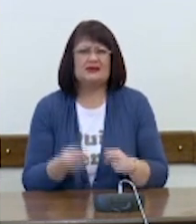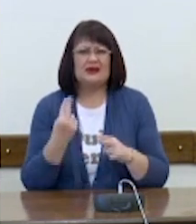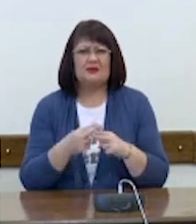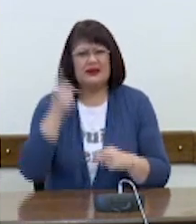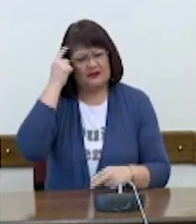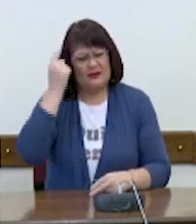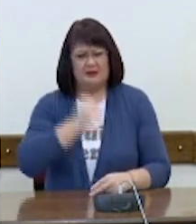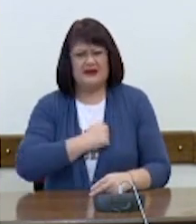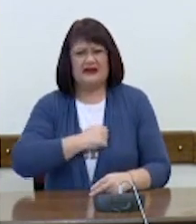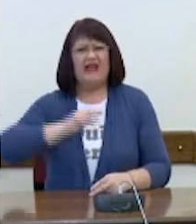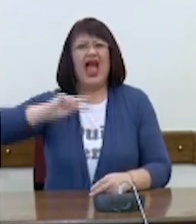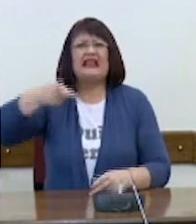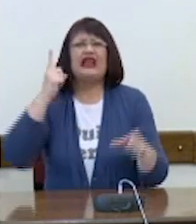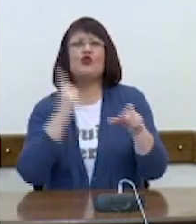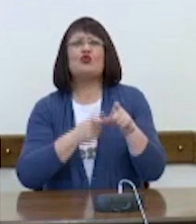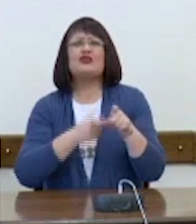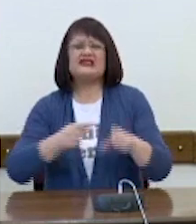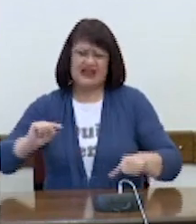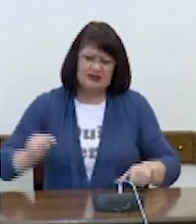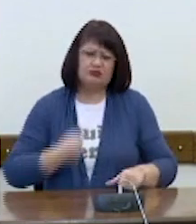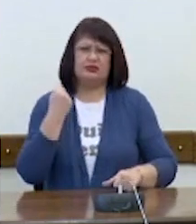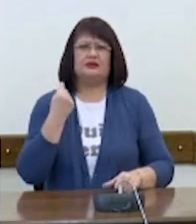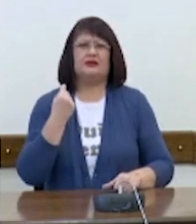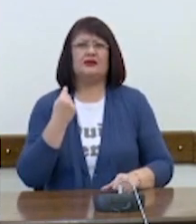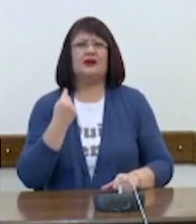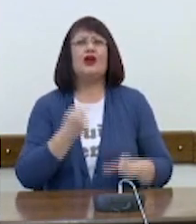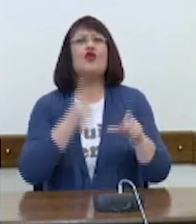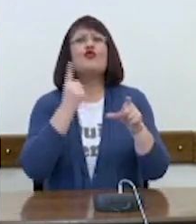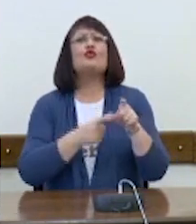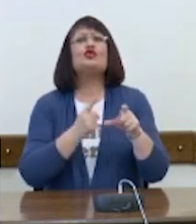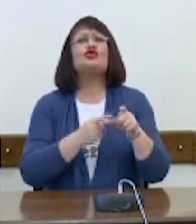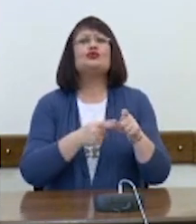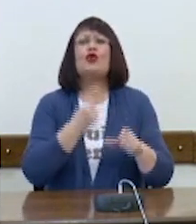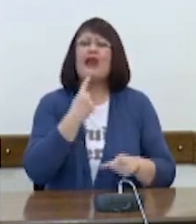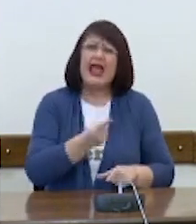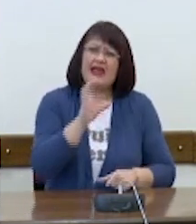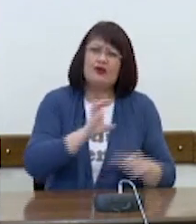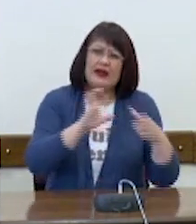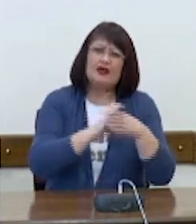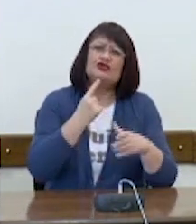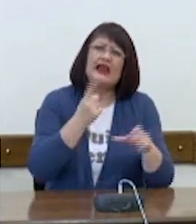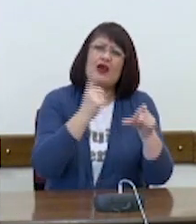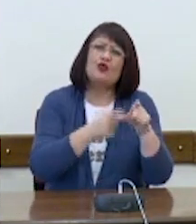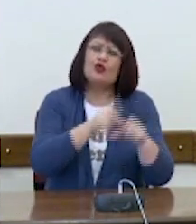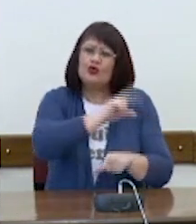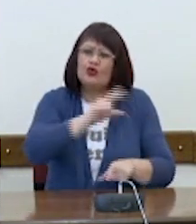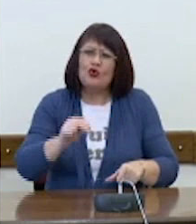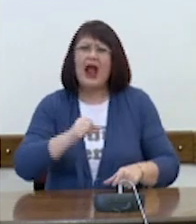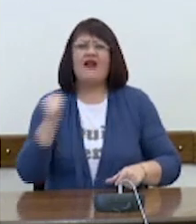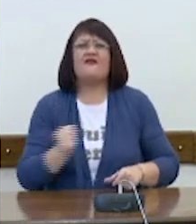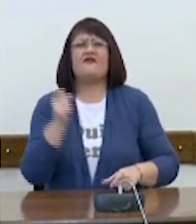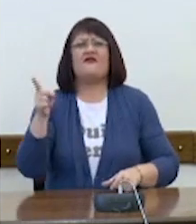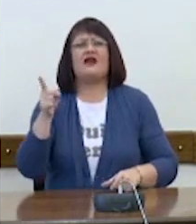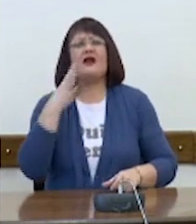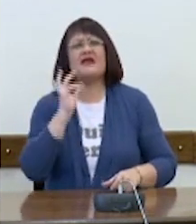τον αντικομουνισμό, την εξίσωση του κομμουνισμού με το φασισμό, που φτάνει σήμερα να εξισώνει την εγκληματική ναζιστική